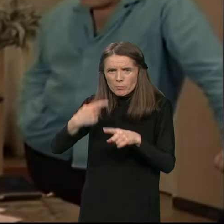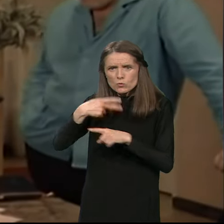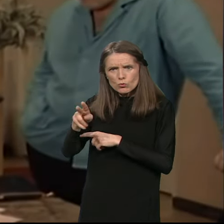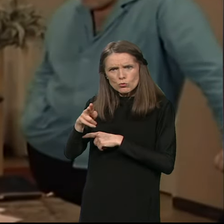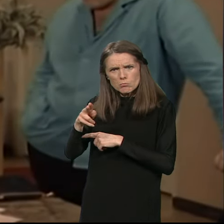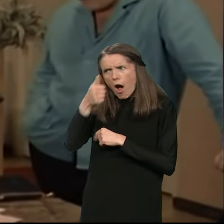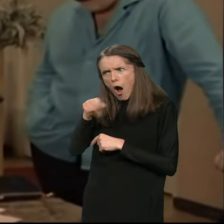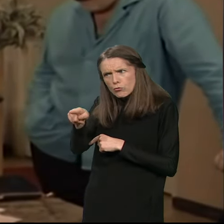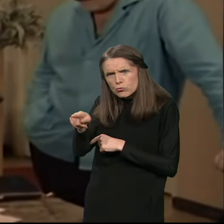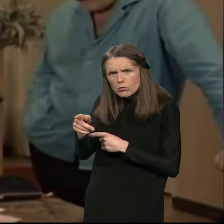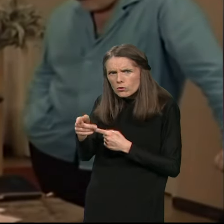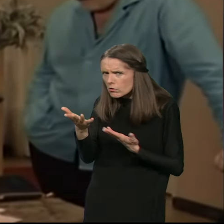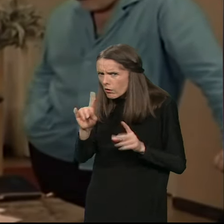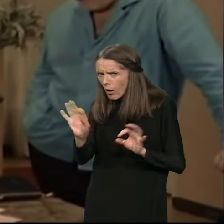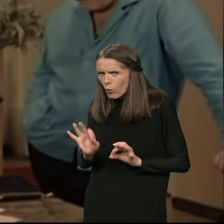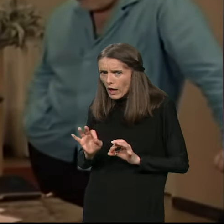Nisam opet nešto ja kriv.